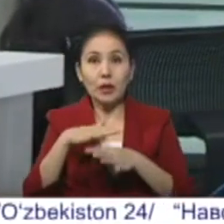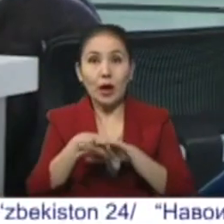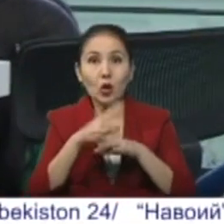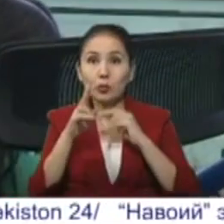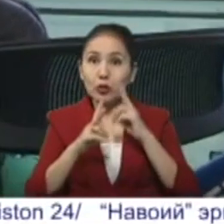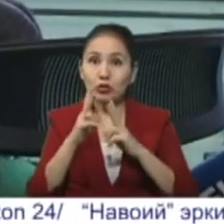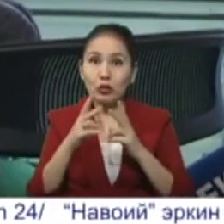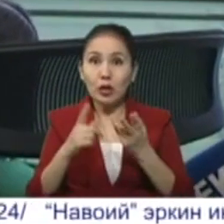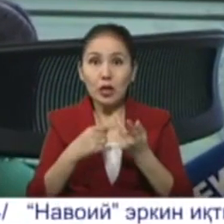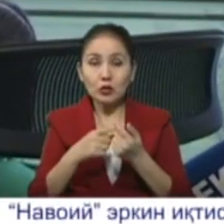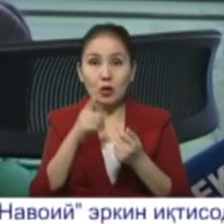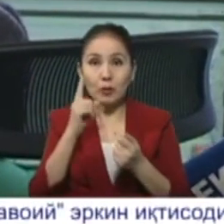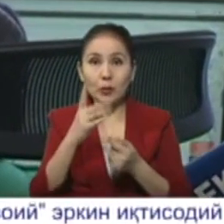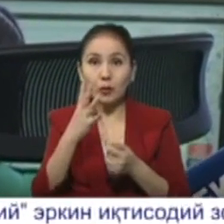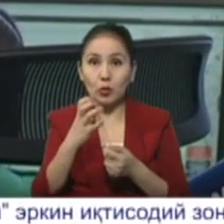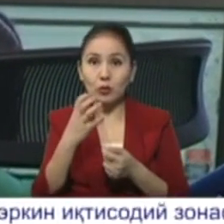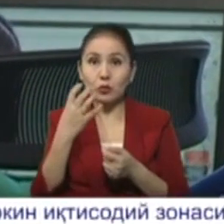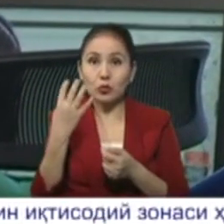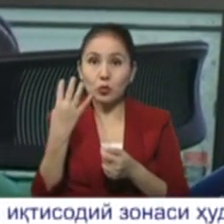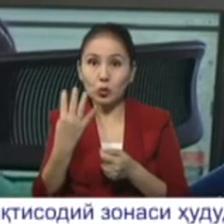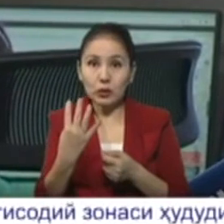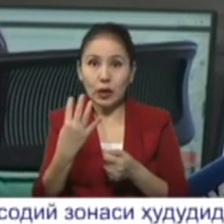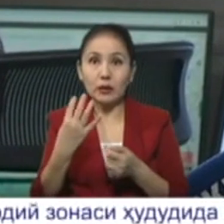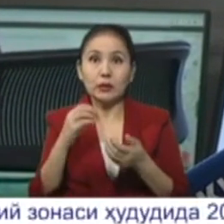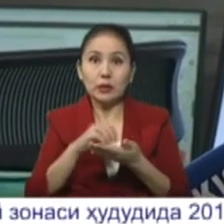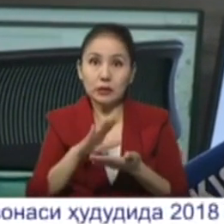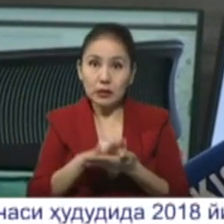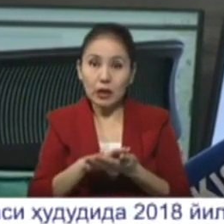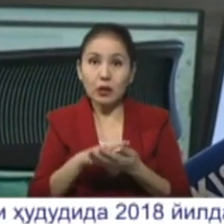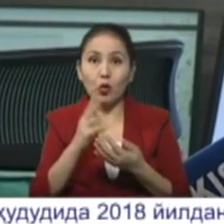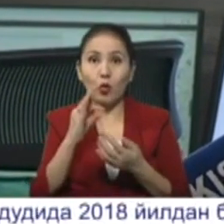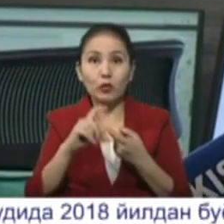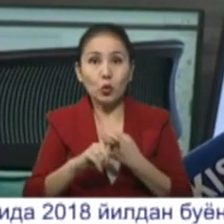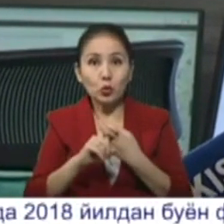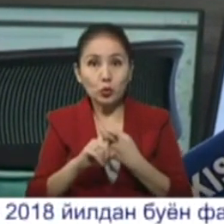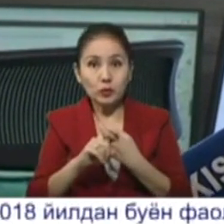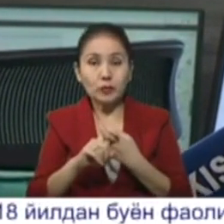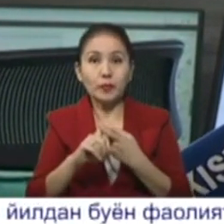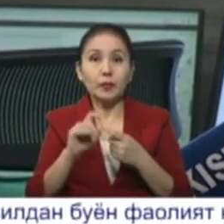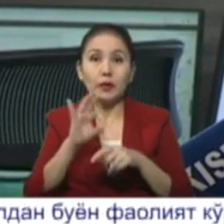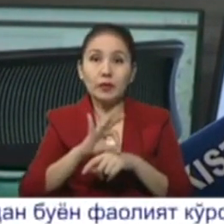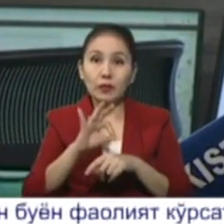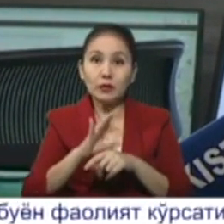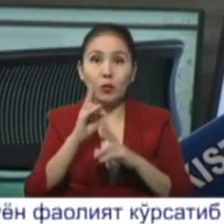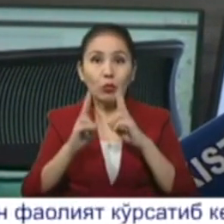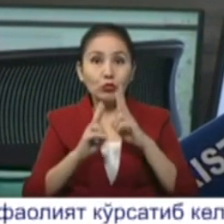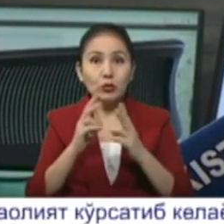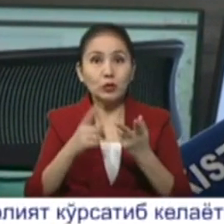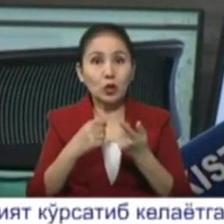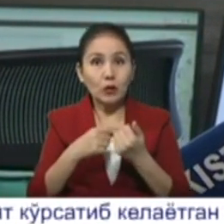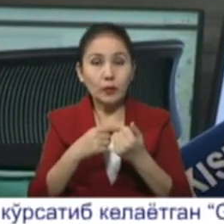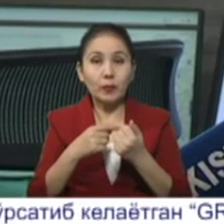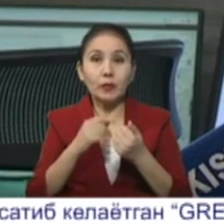мурожиатлар сони умумий 1404-тан ташкил қилади. Ўшандан COVID-19 инфекциясы билан мурожиат қилганлар сони